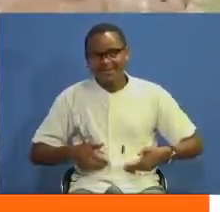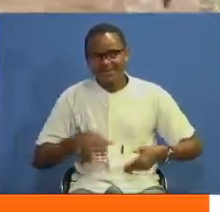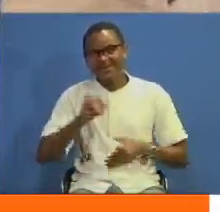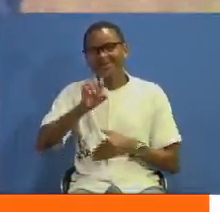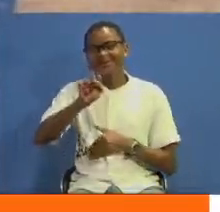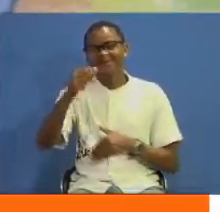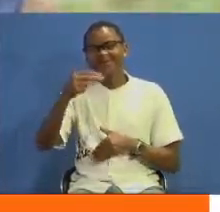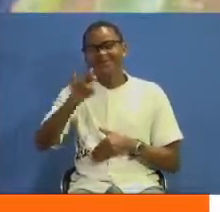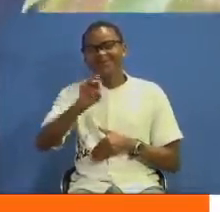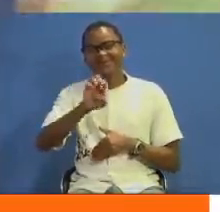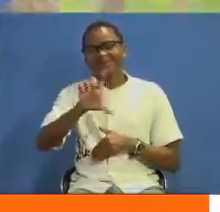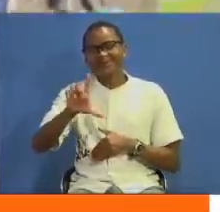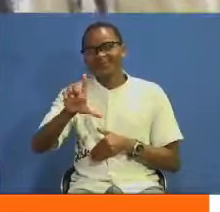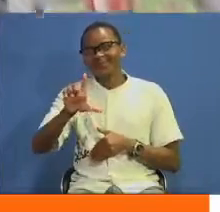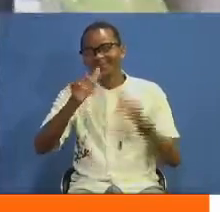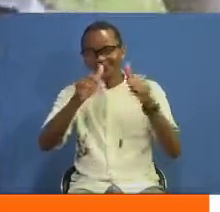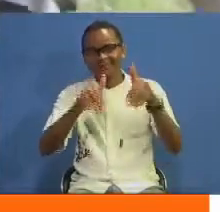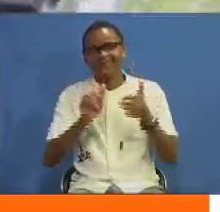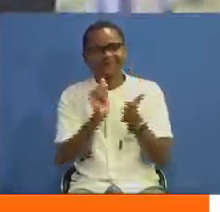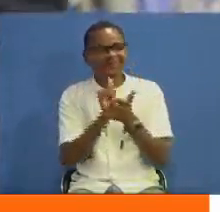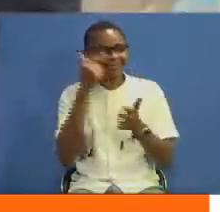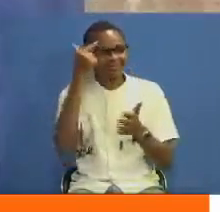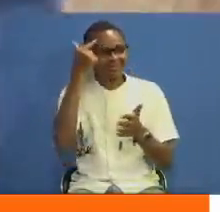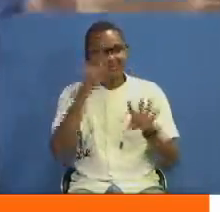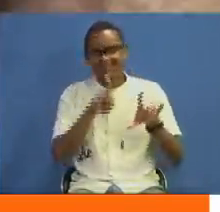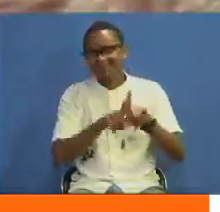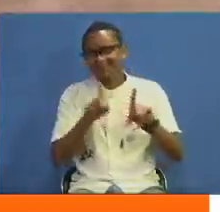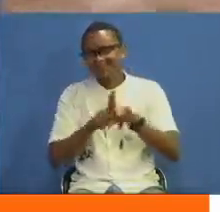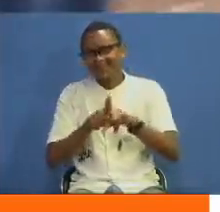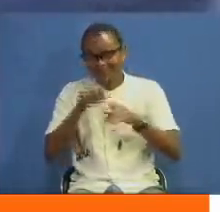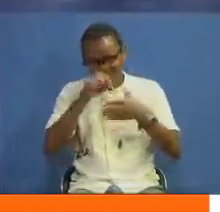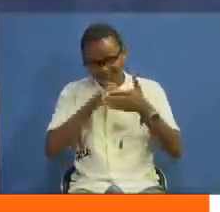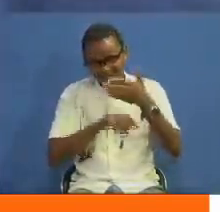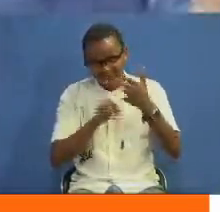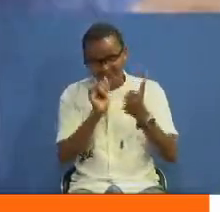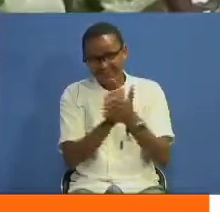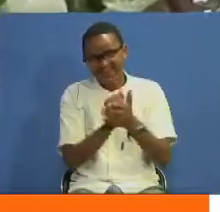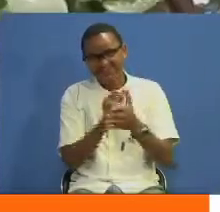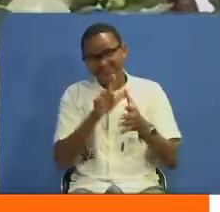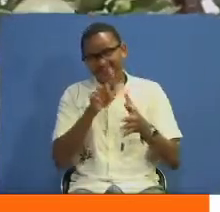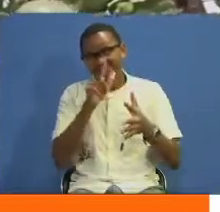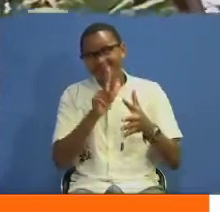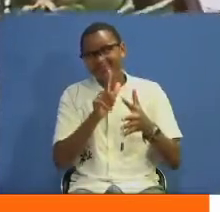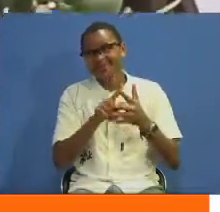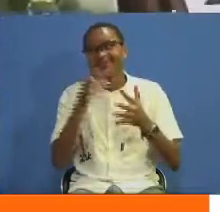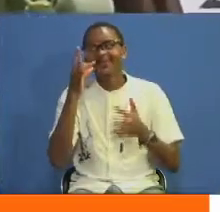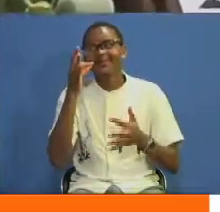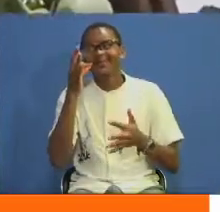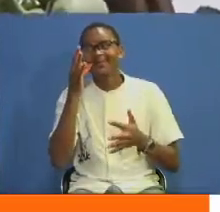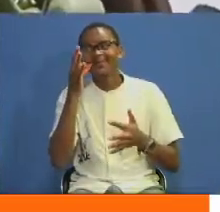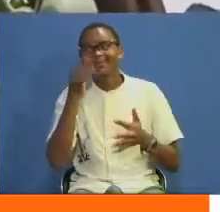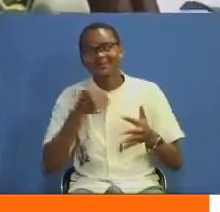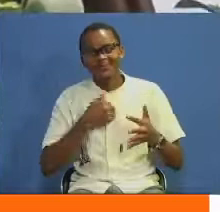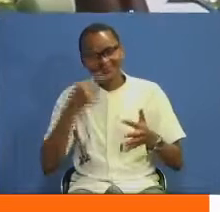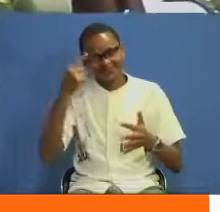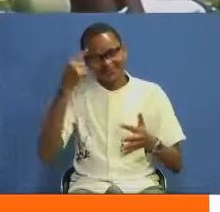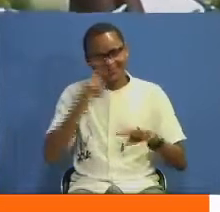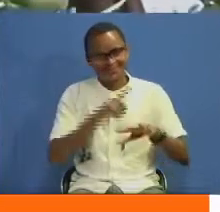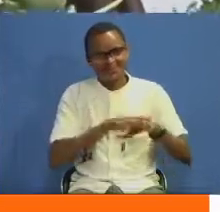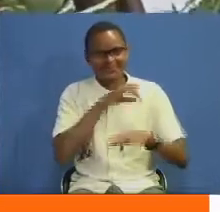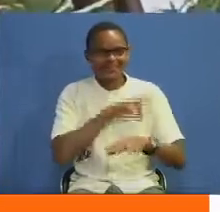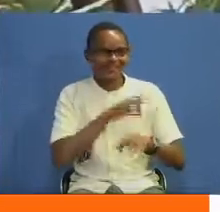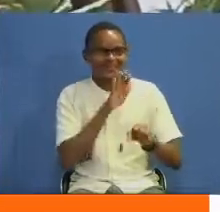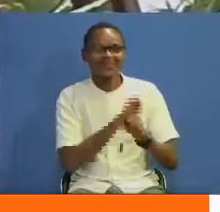Ishmael sasa amehimiza wakulima na wanarika kujitosa katika uzalishaji wa matunda ya pasheni kwa kuwa una